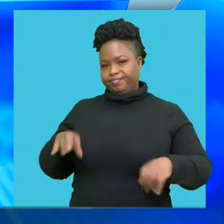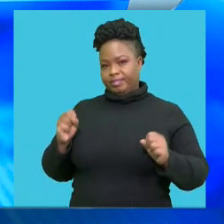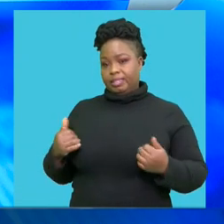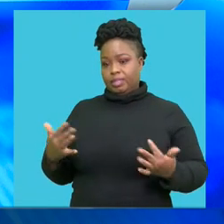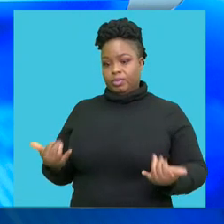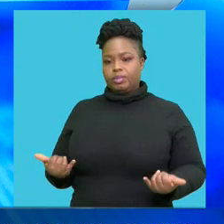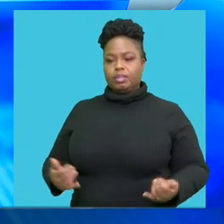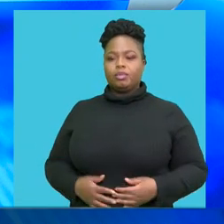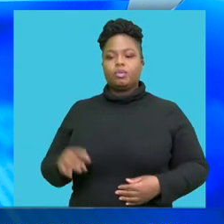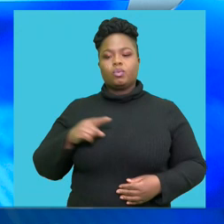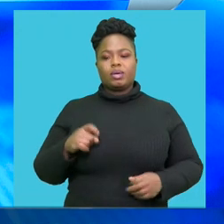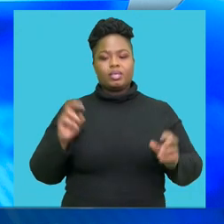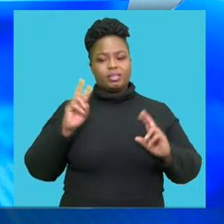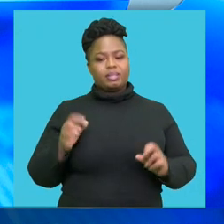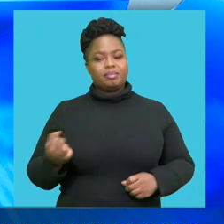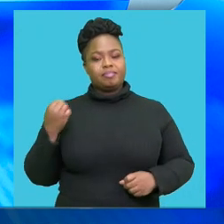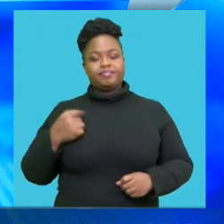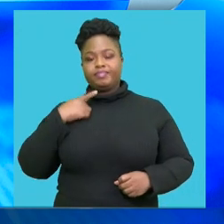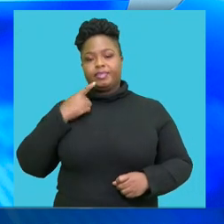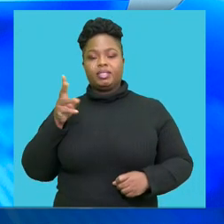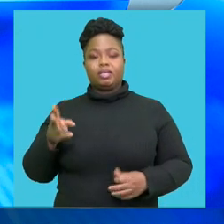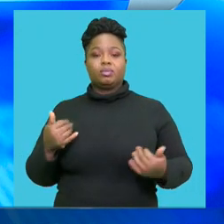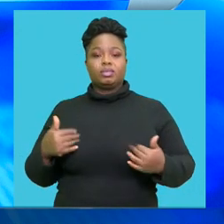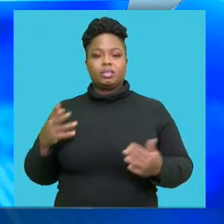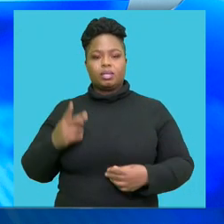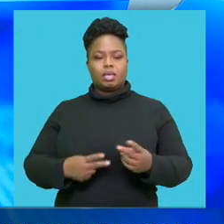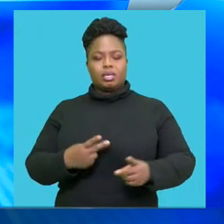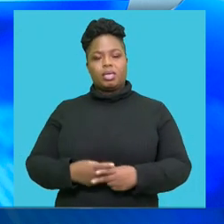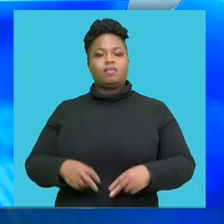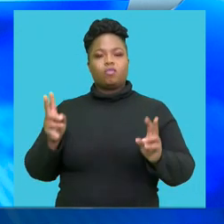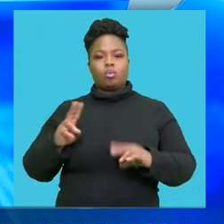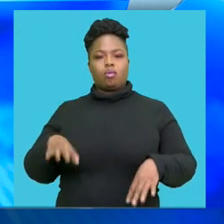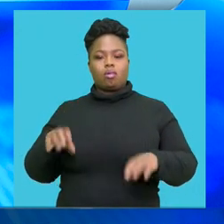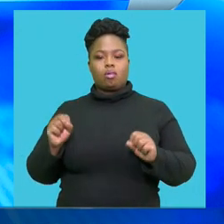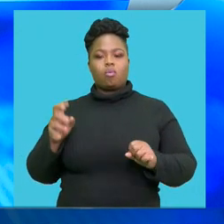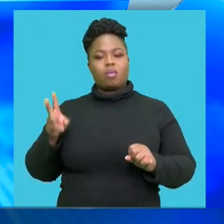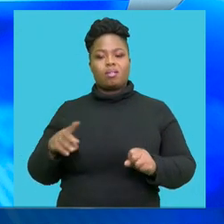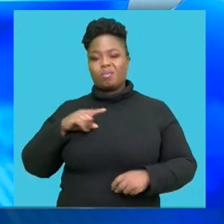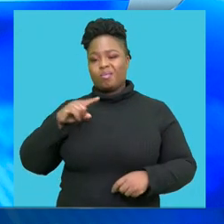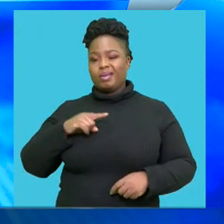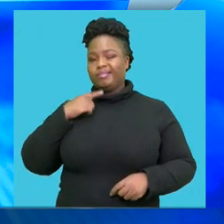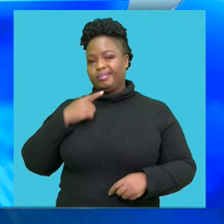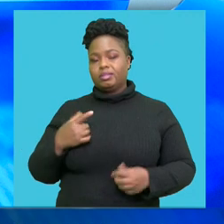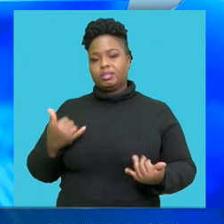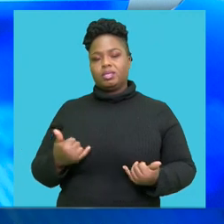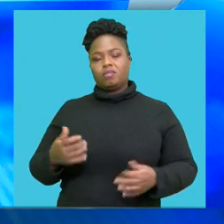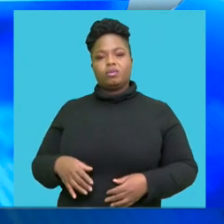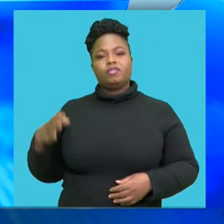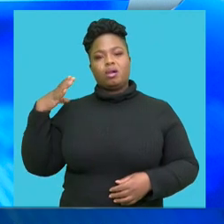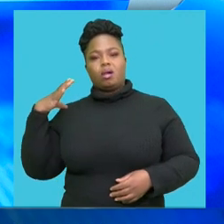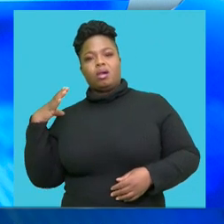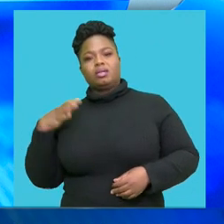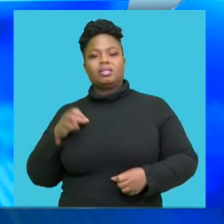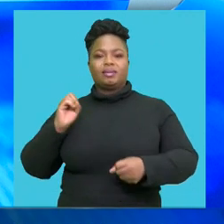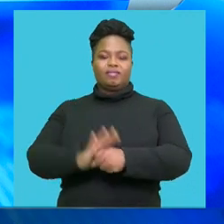ngemuva kokuthi iCity Power imemezele ukuqaliswa kokwehliswa komthamo kagesi, lapho-ke ikhala ngokuthi iphehla imandla zayo zibe ngaphansi